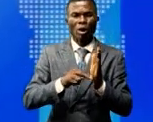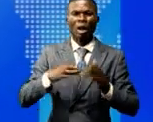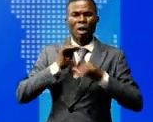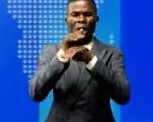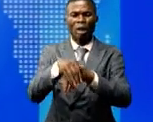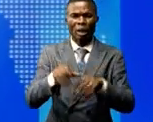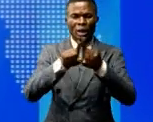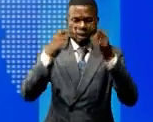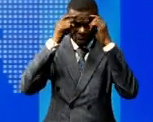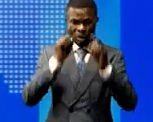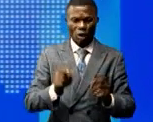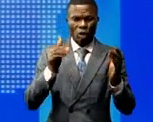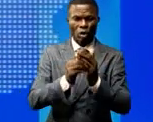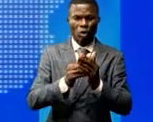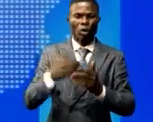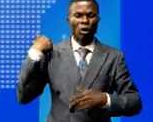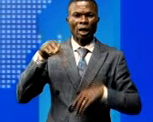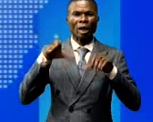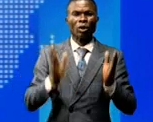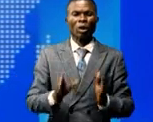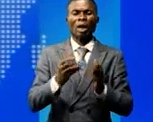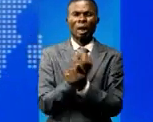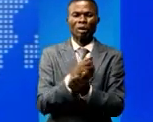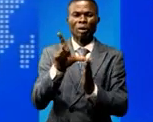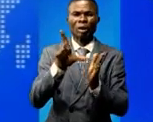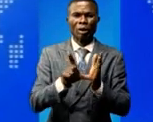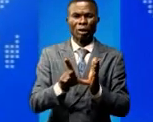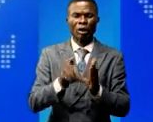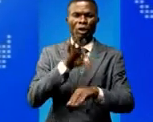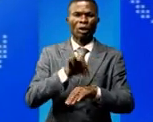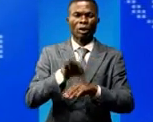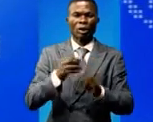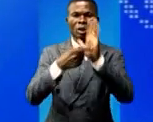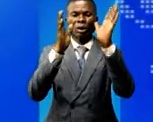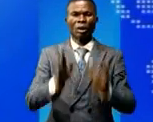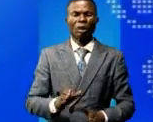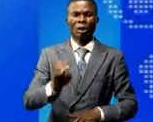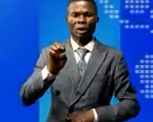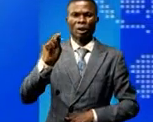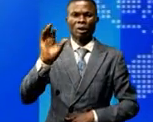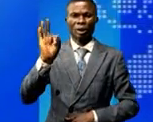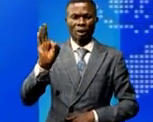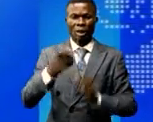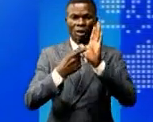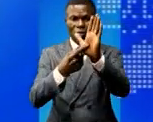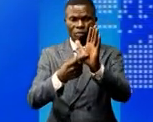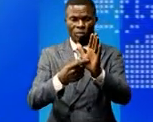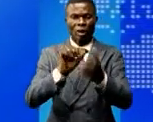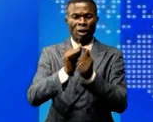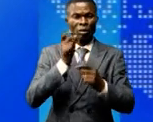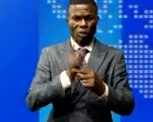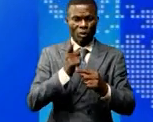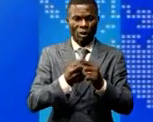obligation vis-à-vis de l'État congolais conformément à la loi. Une occasion pour la représentante du MSF de présenter les difficultés et